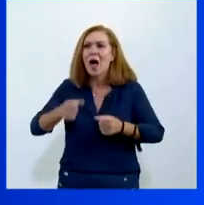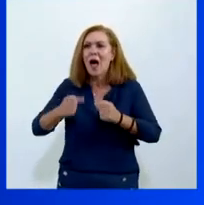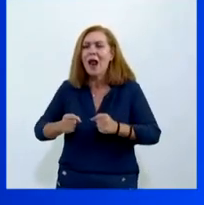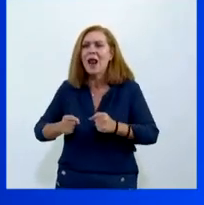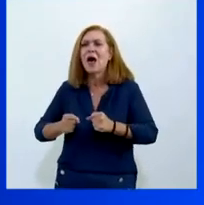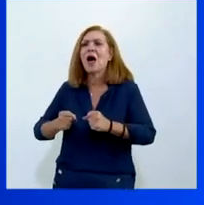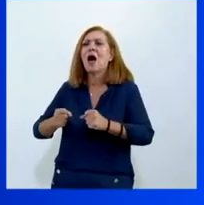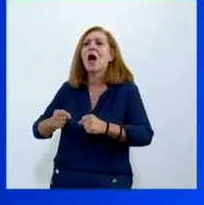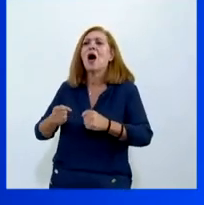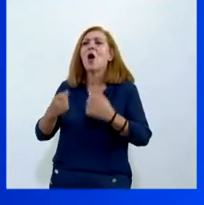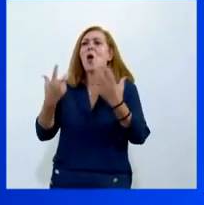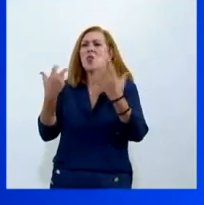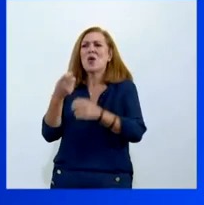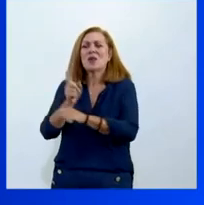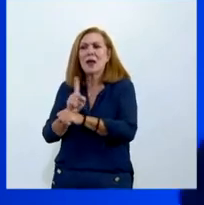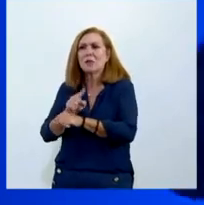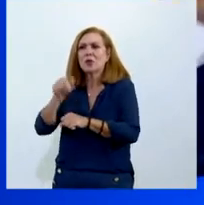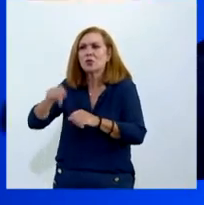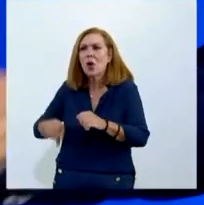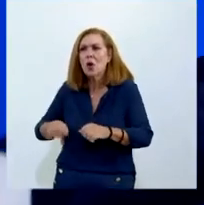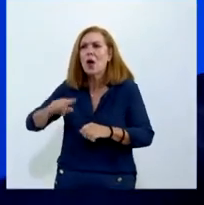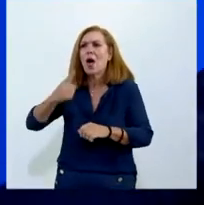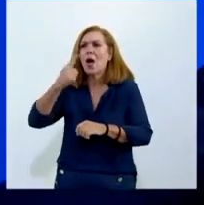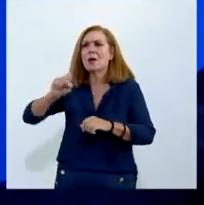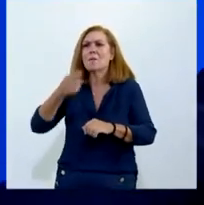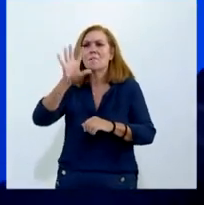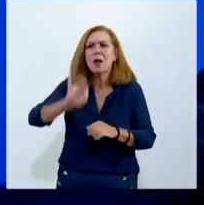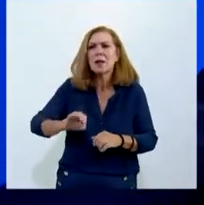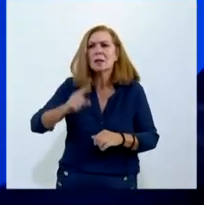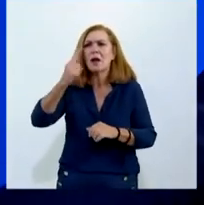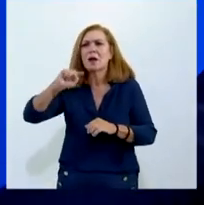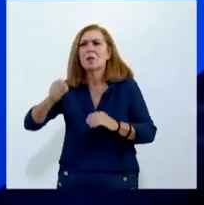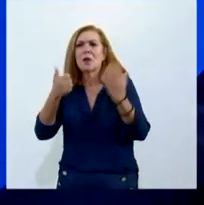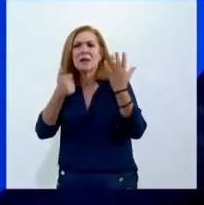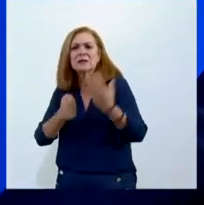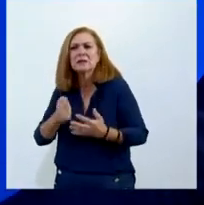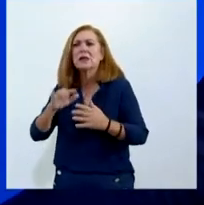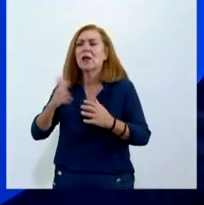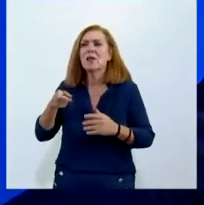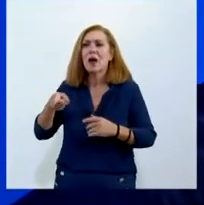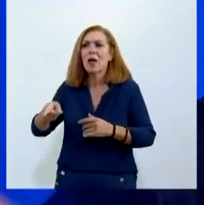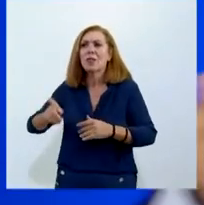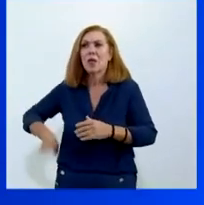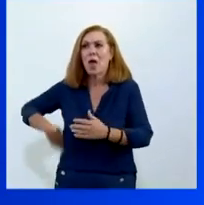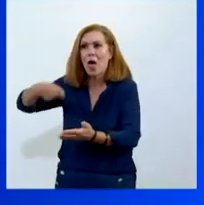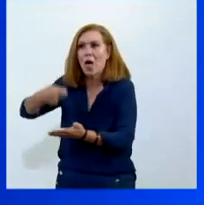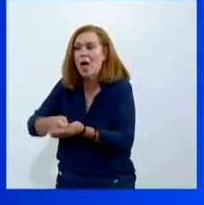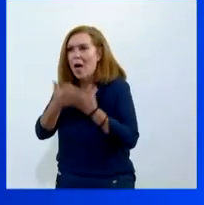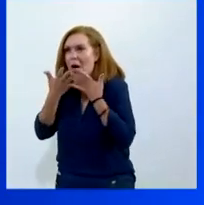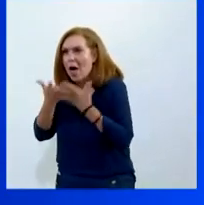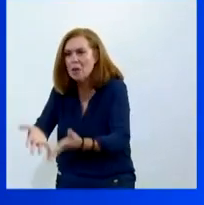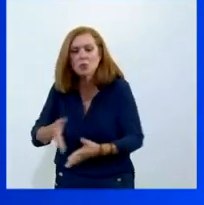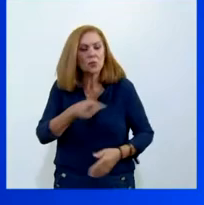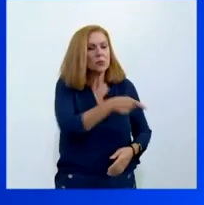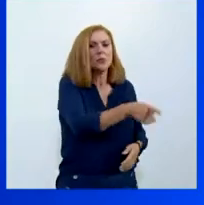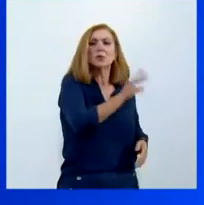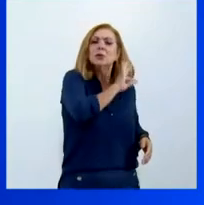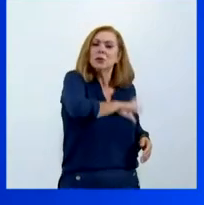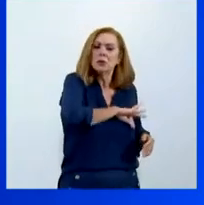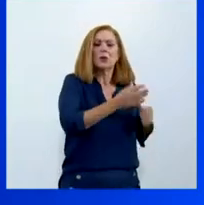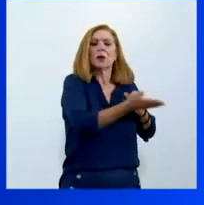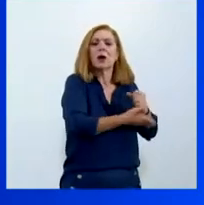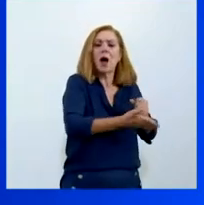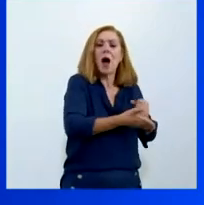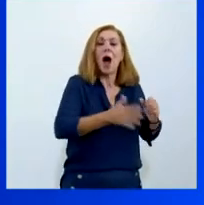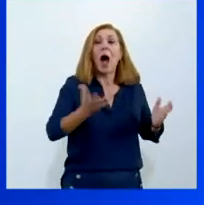1,50 ή στο 1,60, αυτό επιβαρύνει από τη μία πλευρά τον καταναλωτή, από την άλλη είναι ένα όφελος για τον παραγωγό, ο οποίος δεν θα μπορούσε να